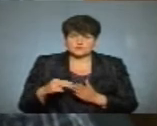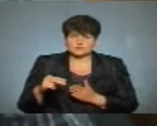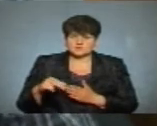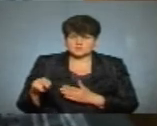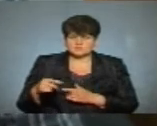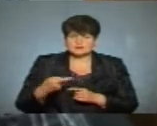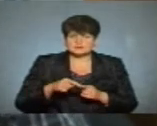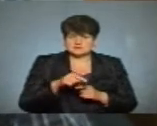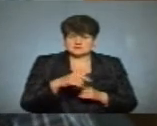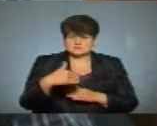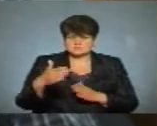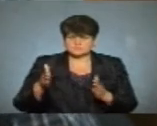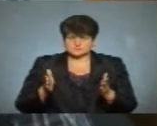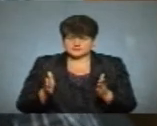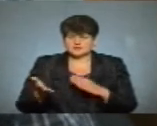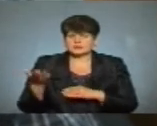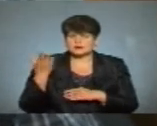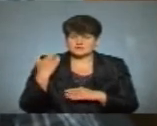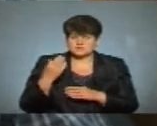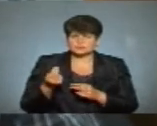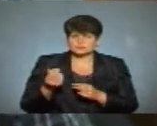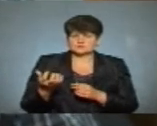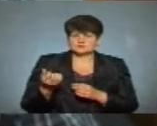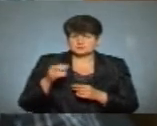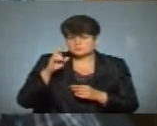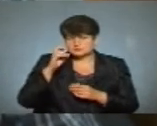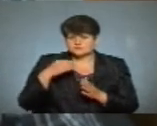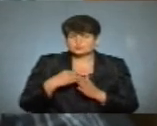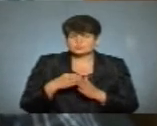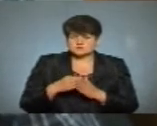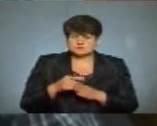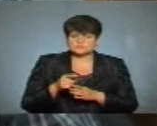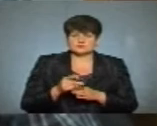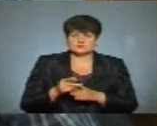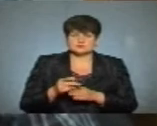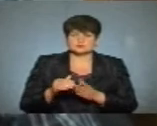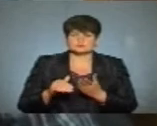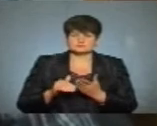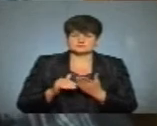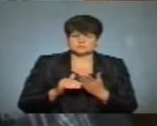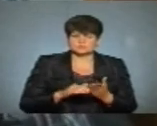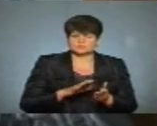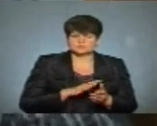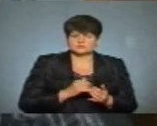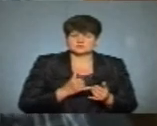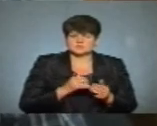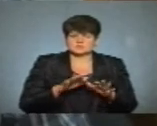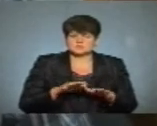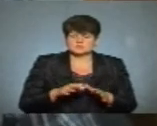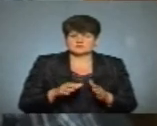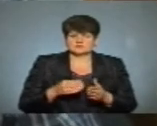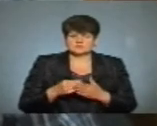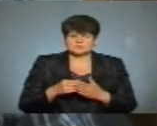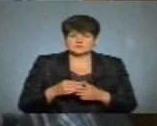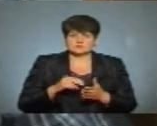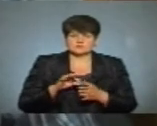закупівлі цих пакунків. Раніше ми кошти отримували з державного бюджету, вони йшли як субвенція для місцевих бюджетів, і ми проводили